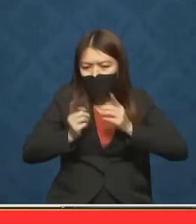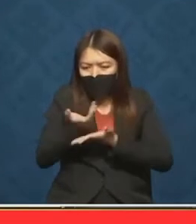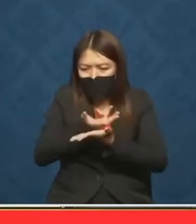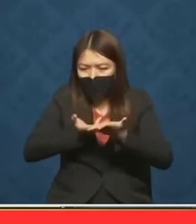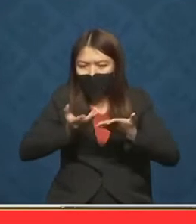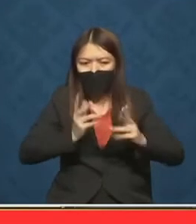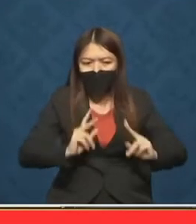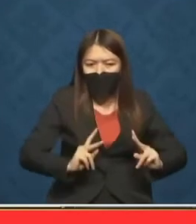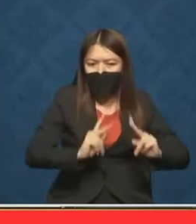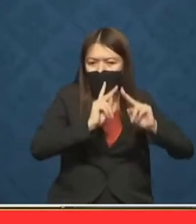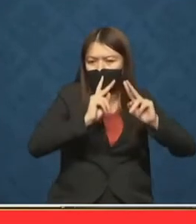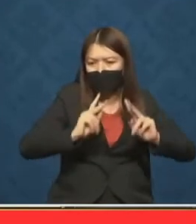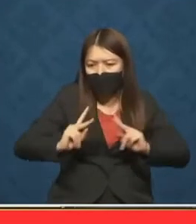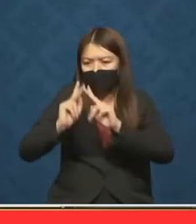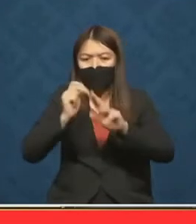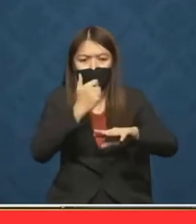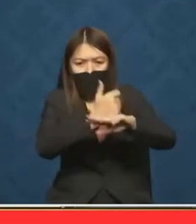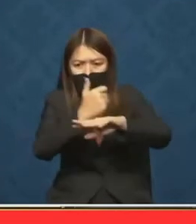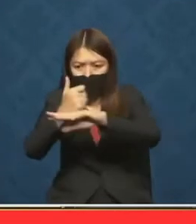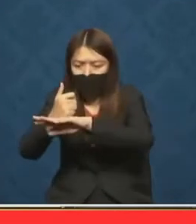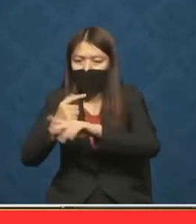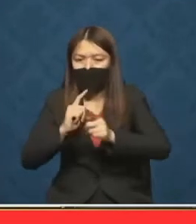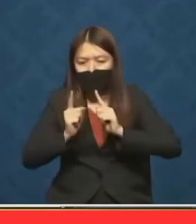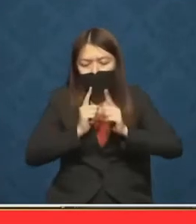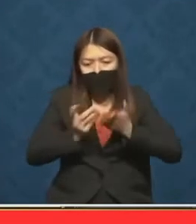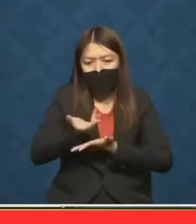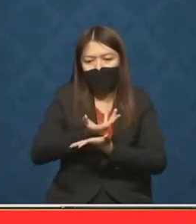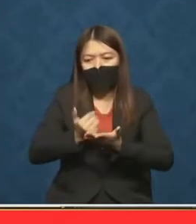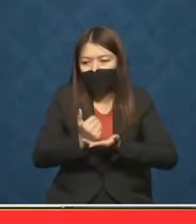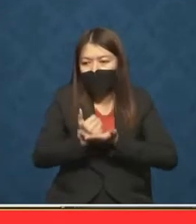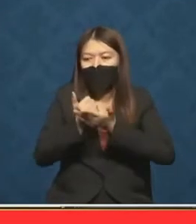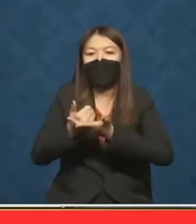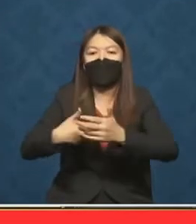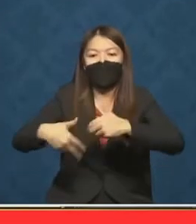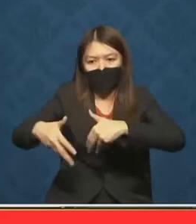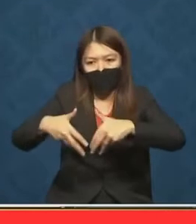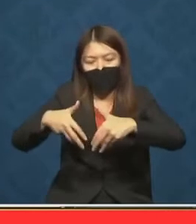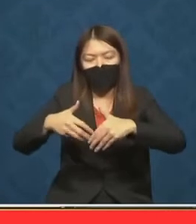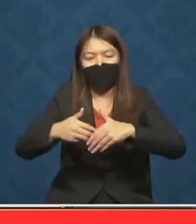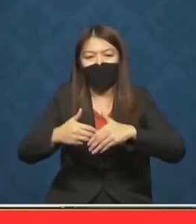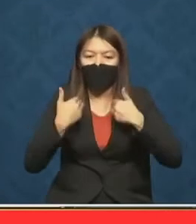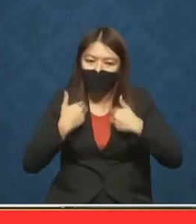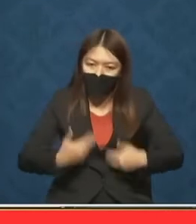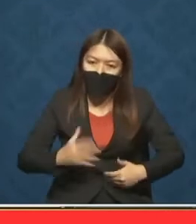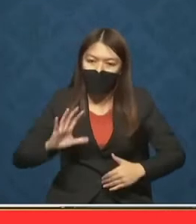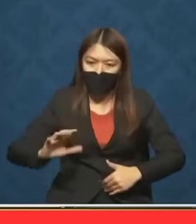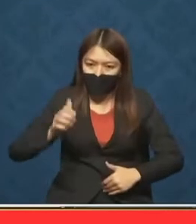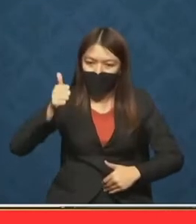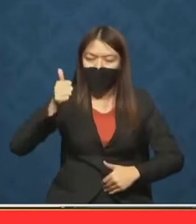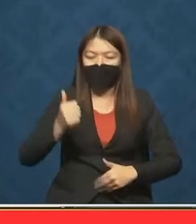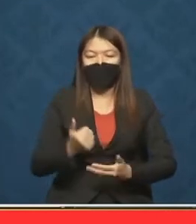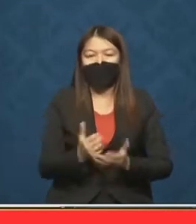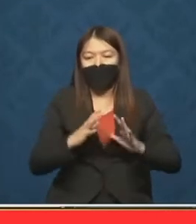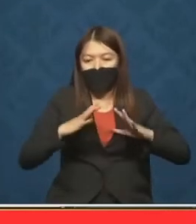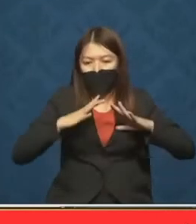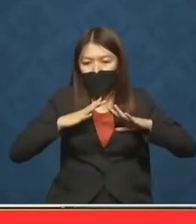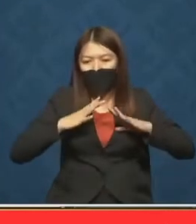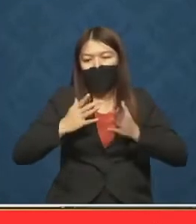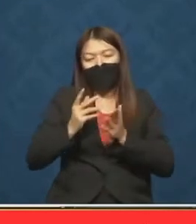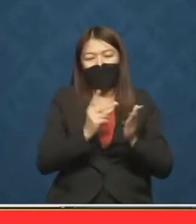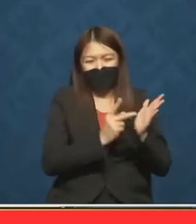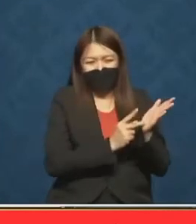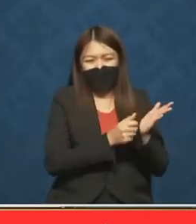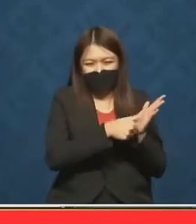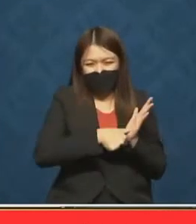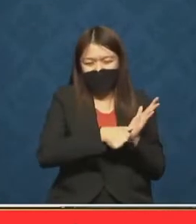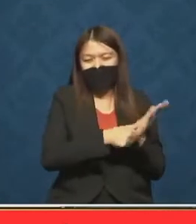หลายกระสวงเพื่ให้ประชาชนนั้นสามารลืมตาอาปักได้นโยบายพักชำละนี่ค่ะพักนี่เก่าไ้